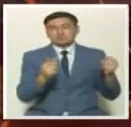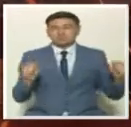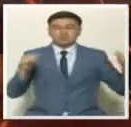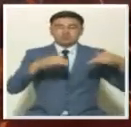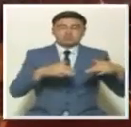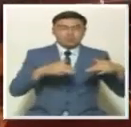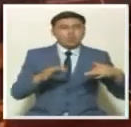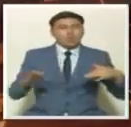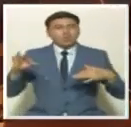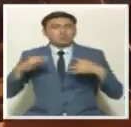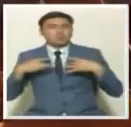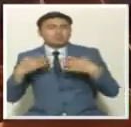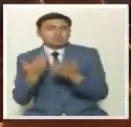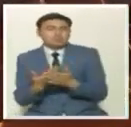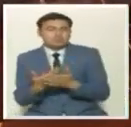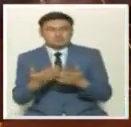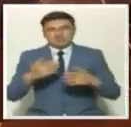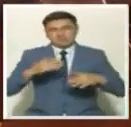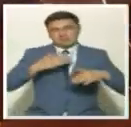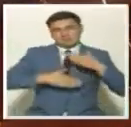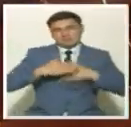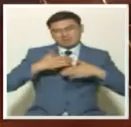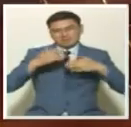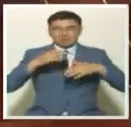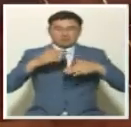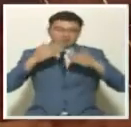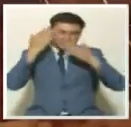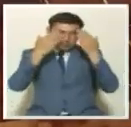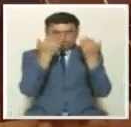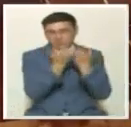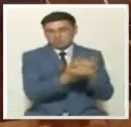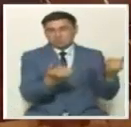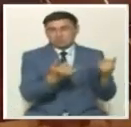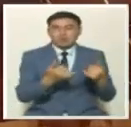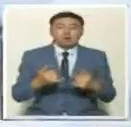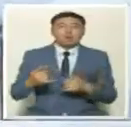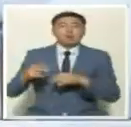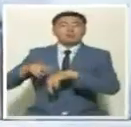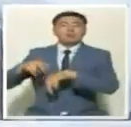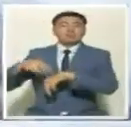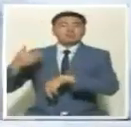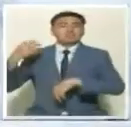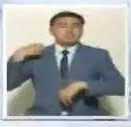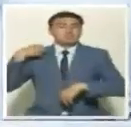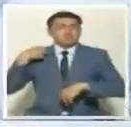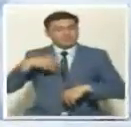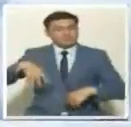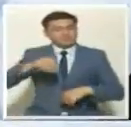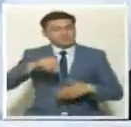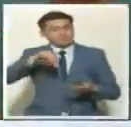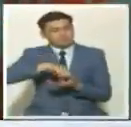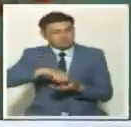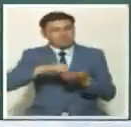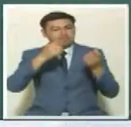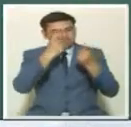мән-мағынасын түсіндіріп, оларға мерекелік көңіл күй сыйлау. Полиция департаменті бастығының орынбасары балаларды басшылық құраматынан құттықтап, жылы